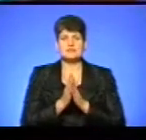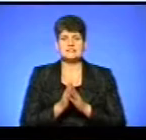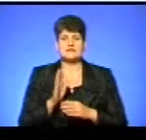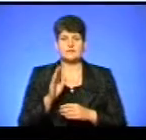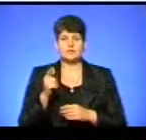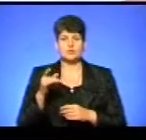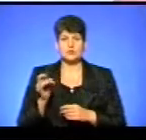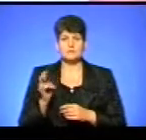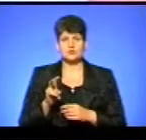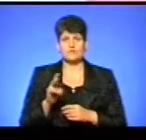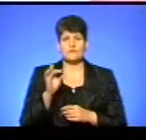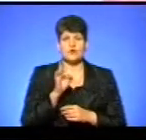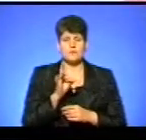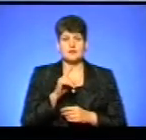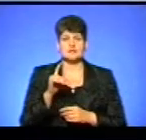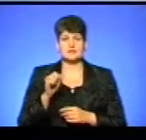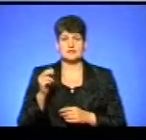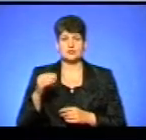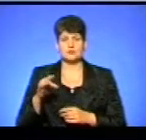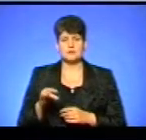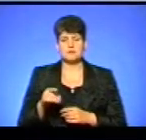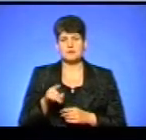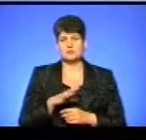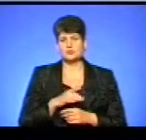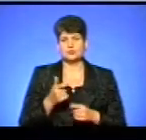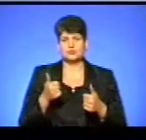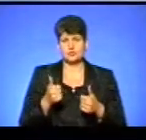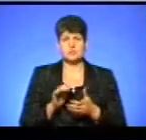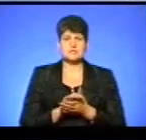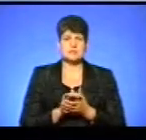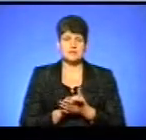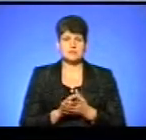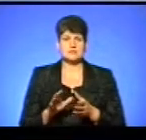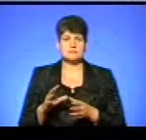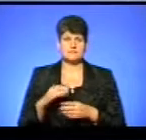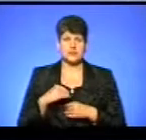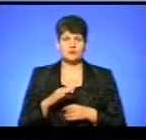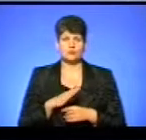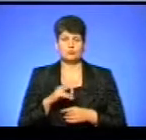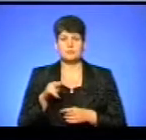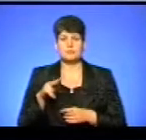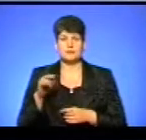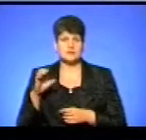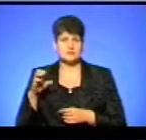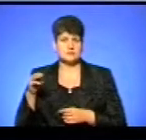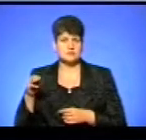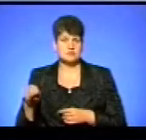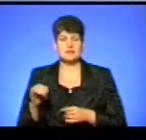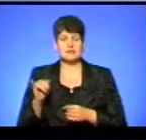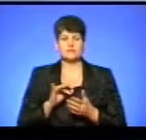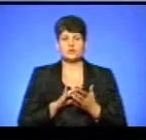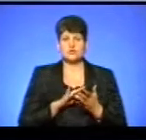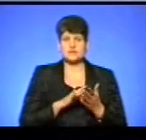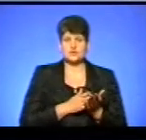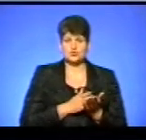його друг Роман Задорожний. Ми були добре знайомі, ми спільно були і в Пласті, і в